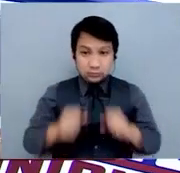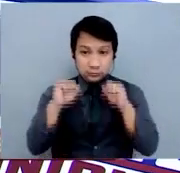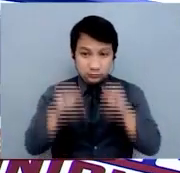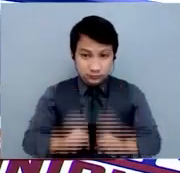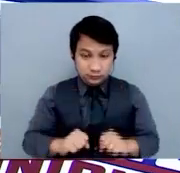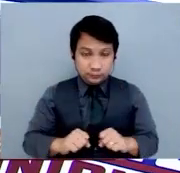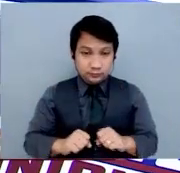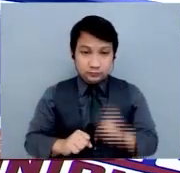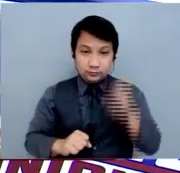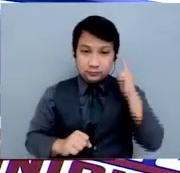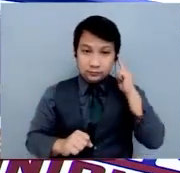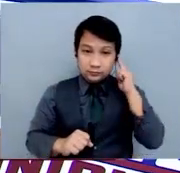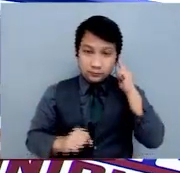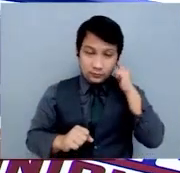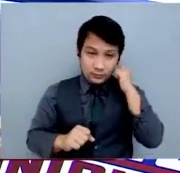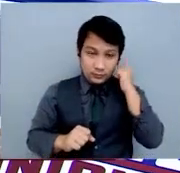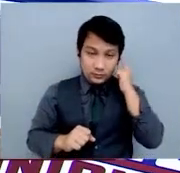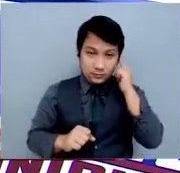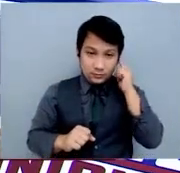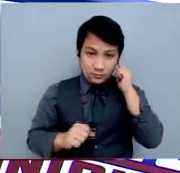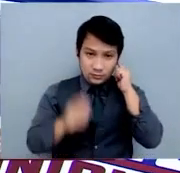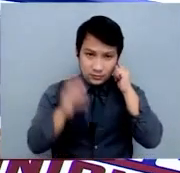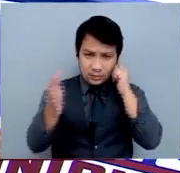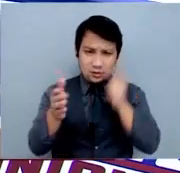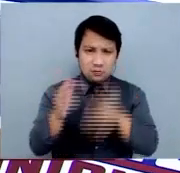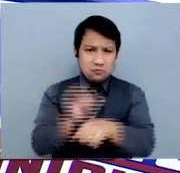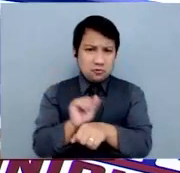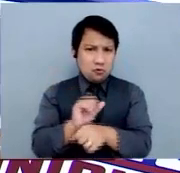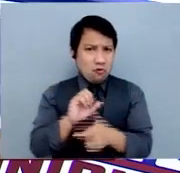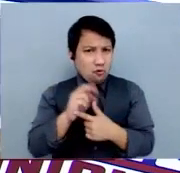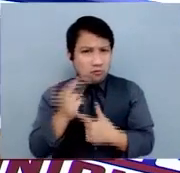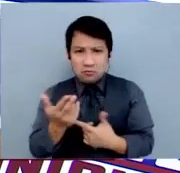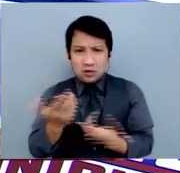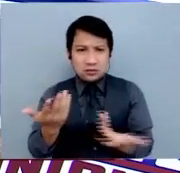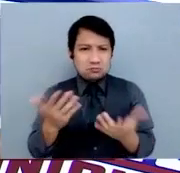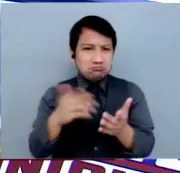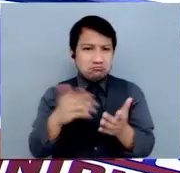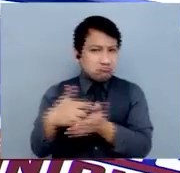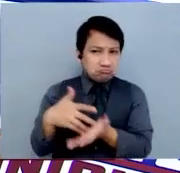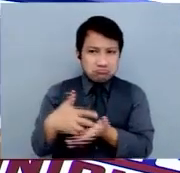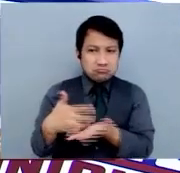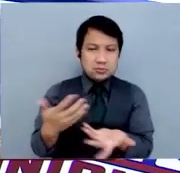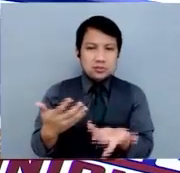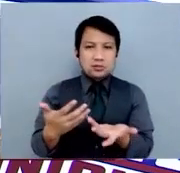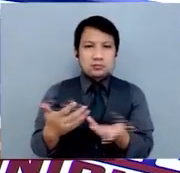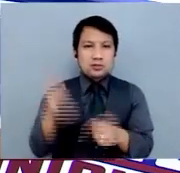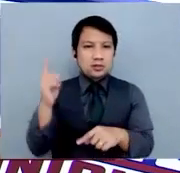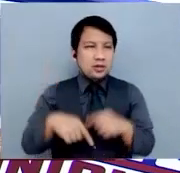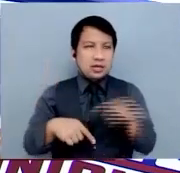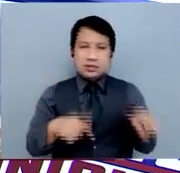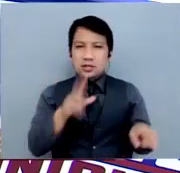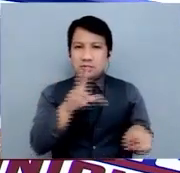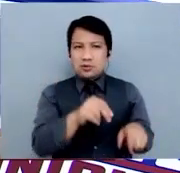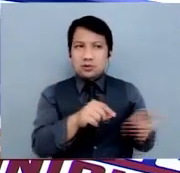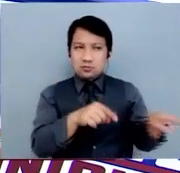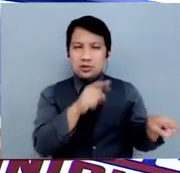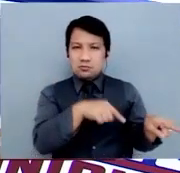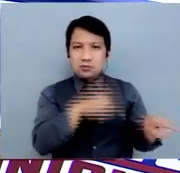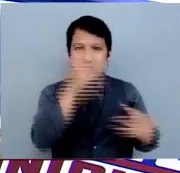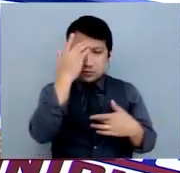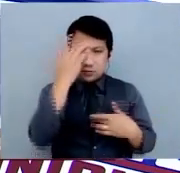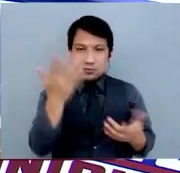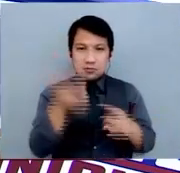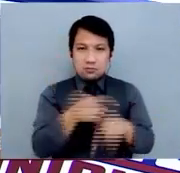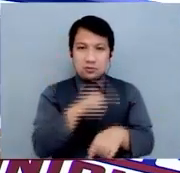go back to work? O baka nanghihina pa siya? Hindi naman. Kasi kadalasan, no, ang nakikita nga namin, ang mga sintomas ng ito